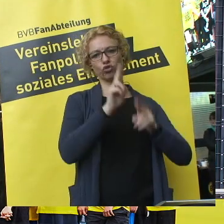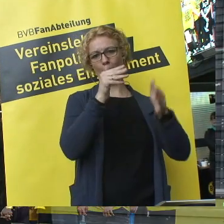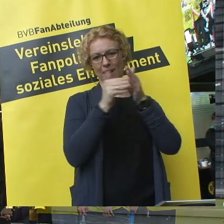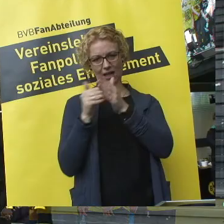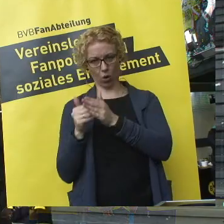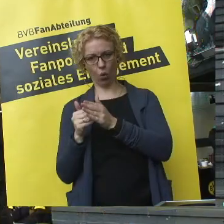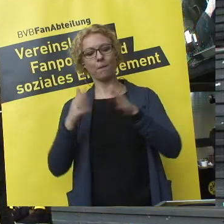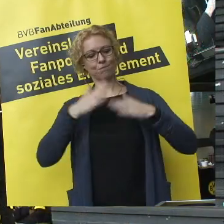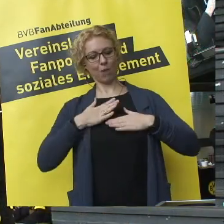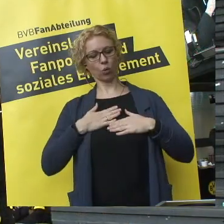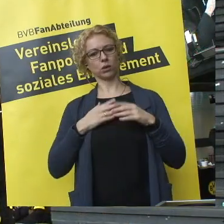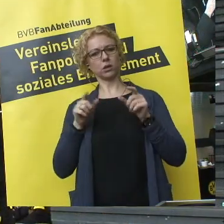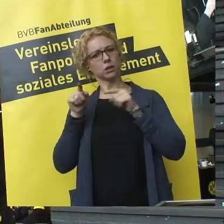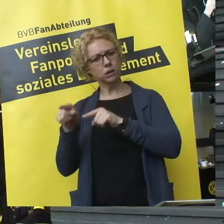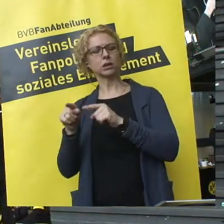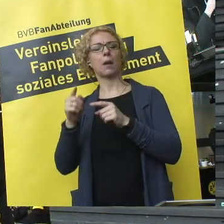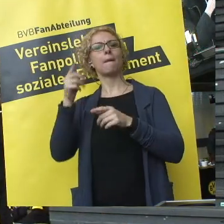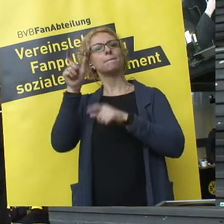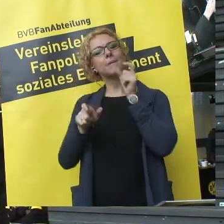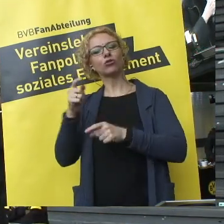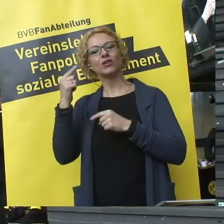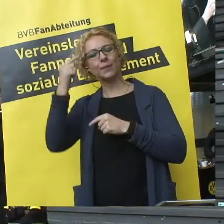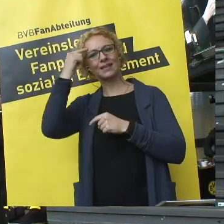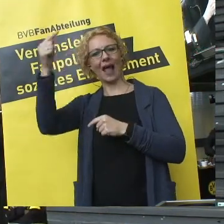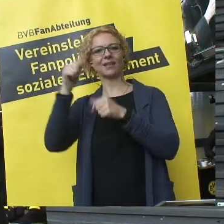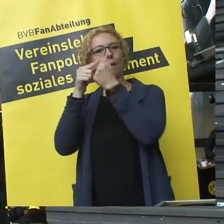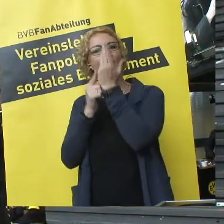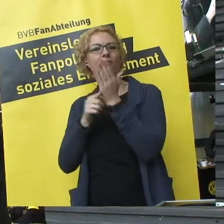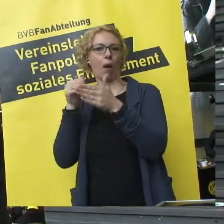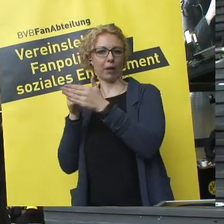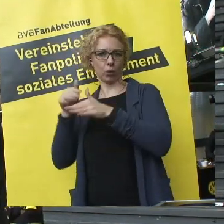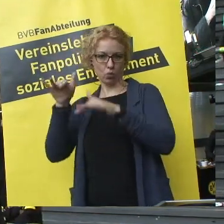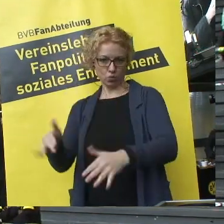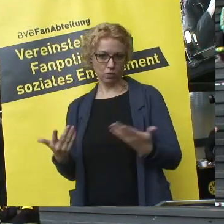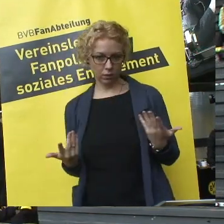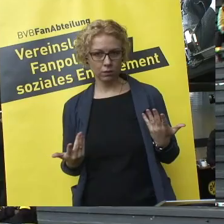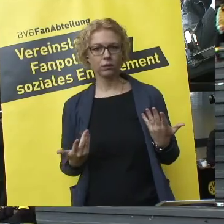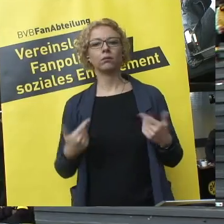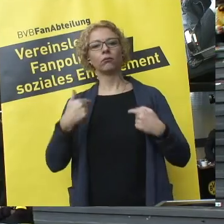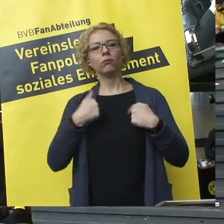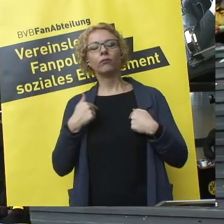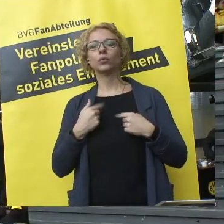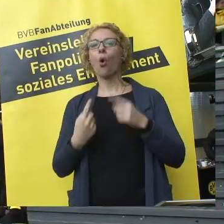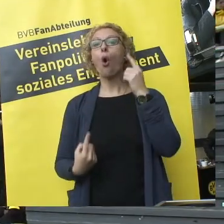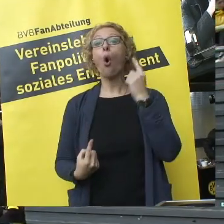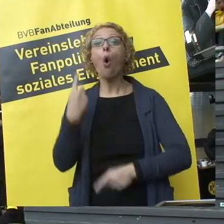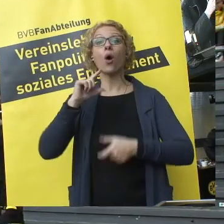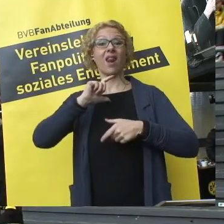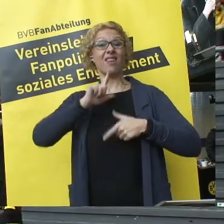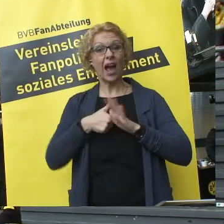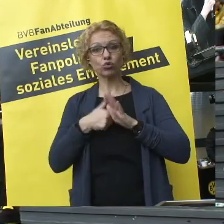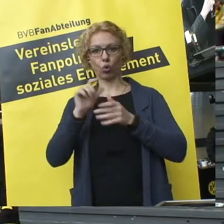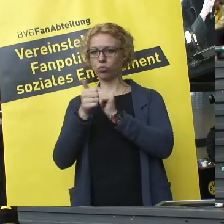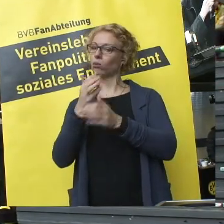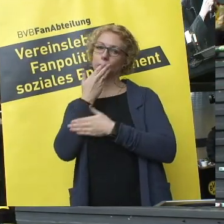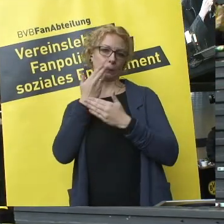schon sagte, sind bei uns Menschen mit geistiger und mehrfacher Behinderung im Sport tätig. Wir betreiben keinen Höchstleistungssport, bei uns